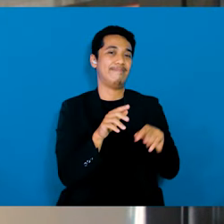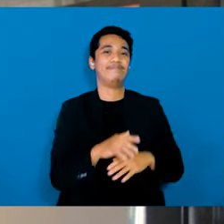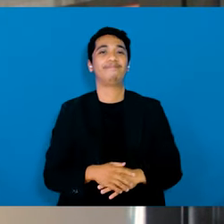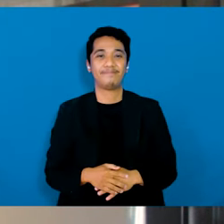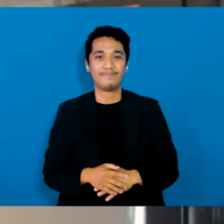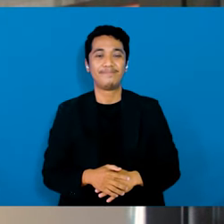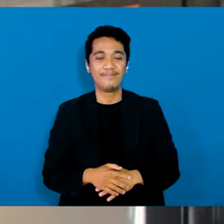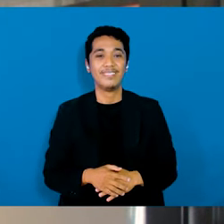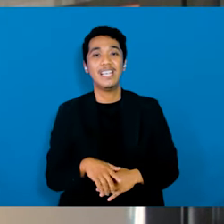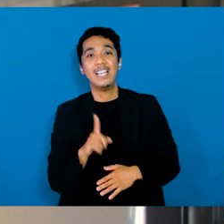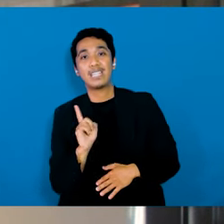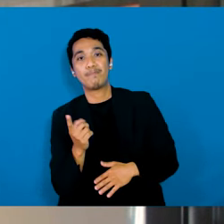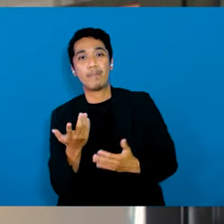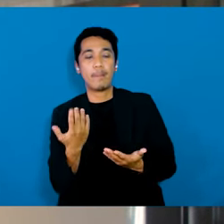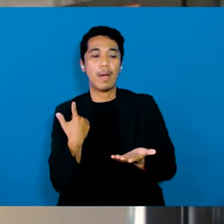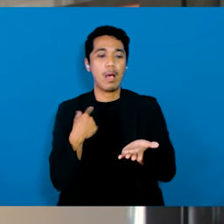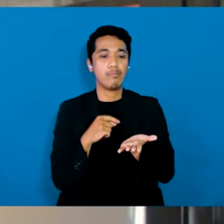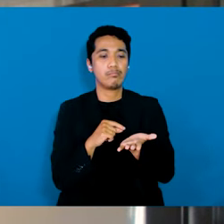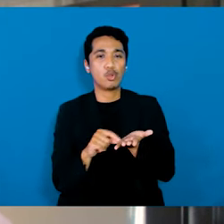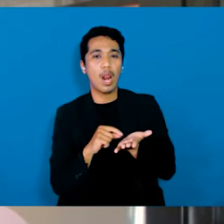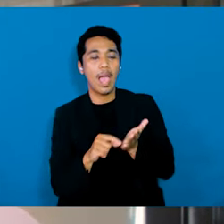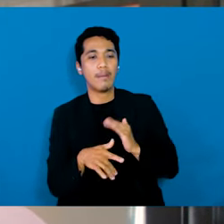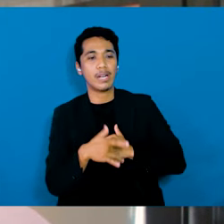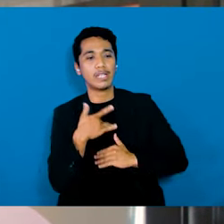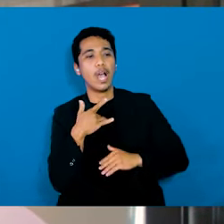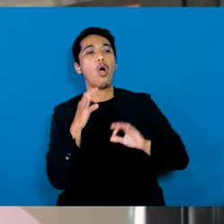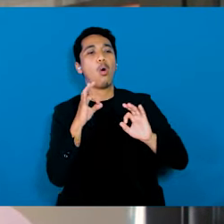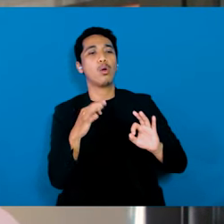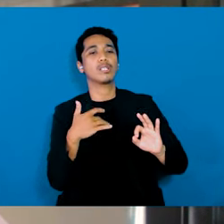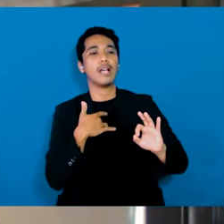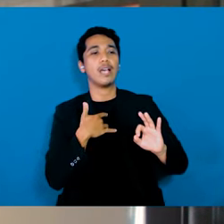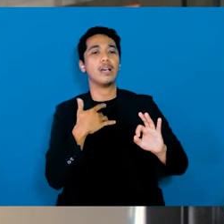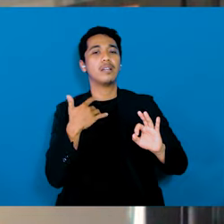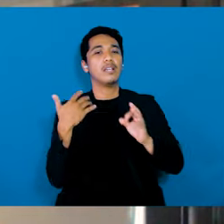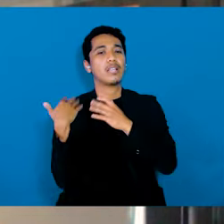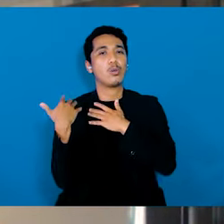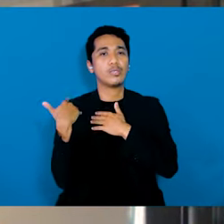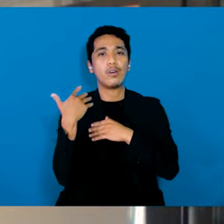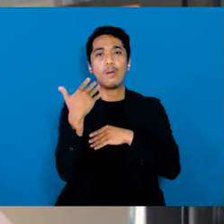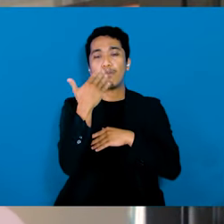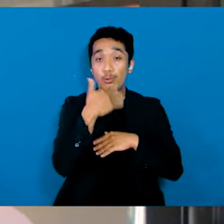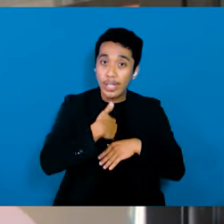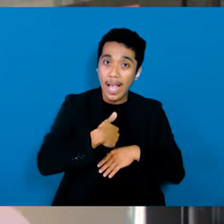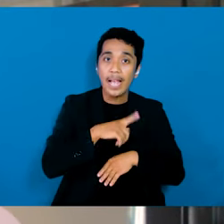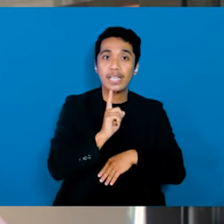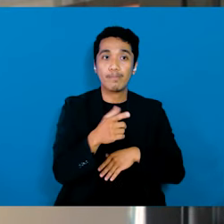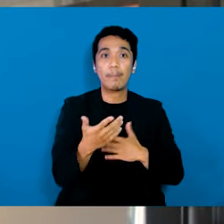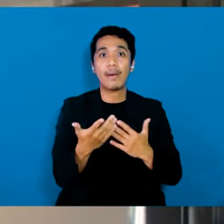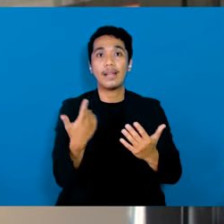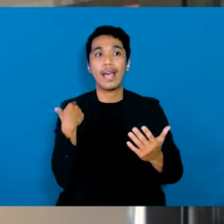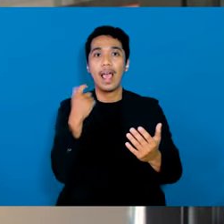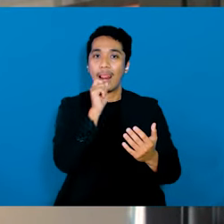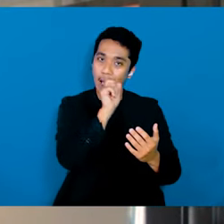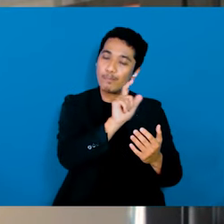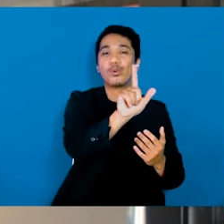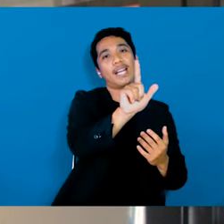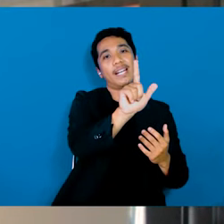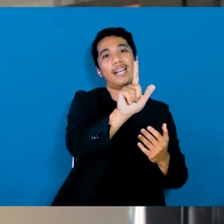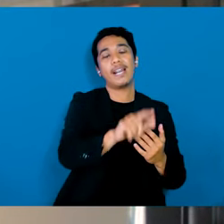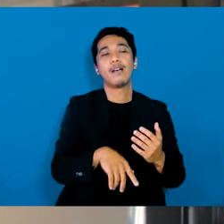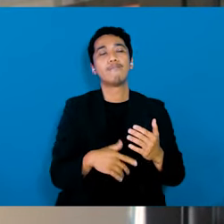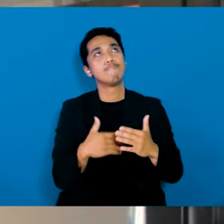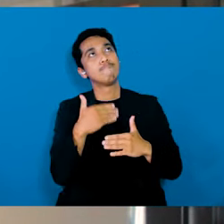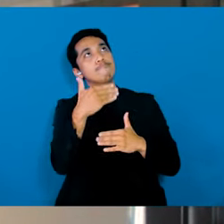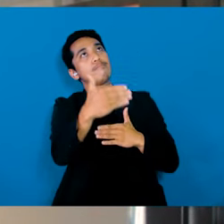kayak gitu. Kan sekolah merasa, oh ini saya punya tanggung jawab nih, karena akan ada laporan nih, kayak begitu. Nah,